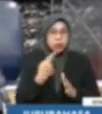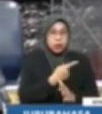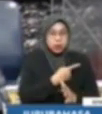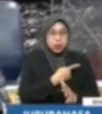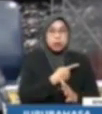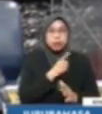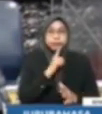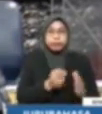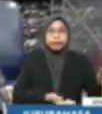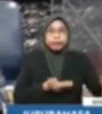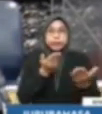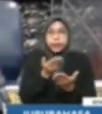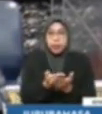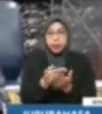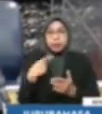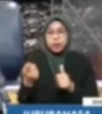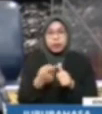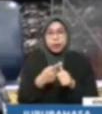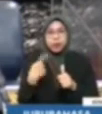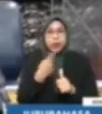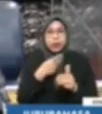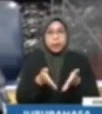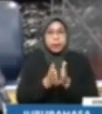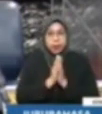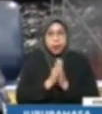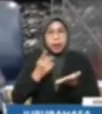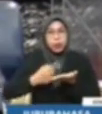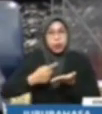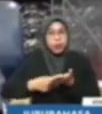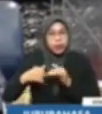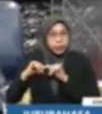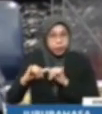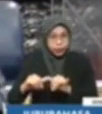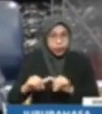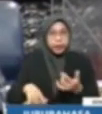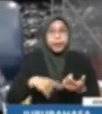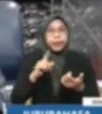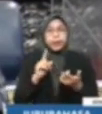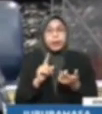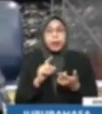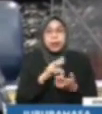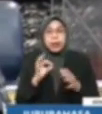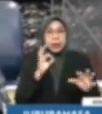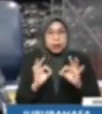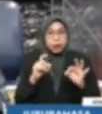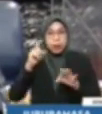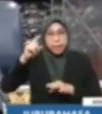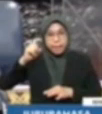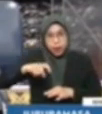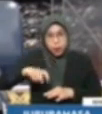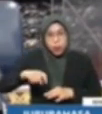mencadangkan bahawa pertama, kita minta ceasefire, kedua, rundingan itu diteruskan, dan sekiranya